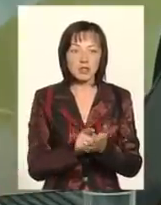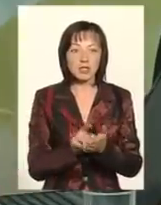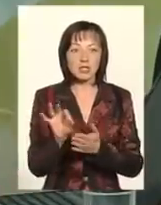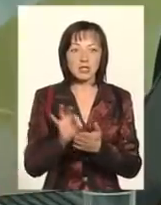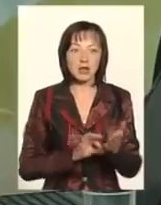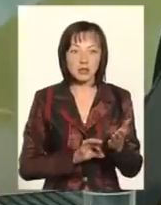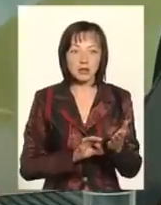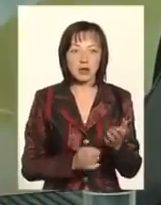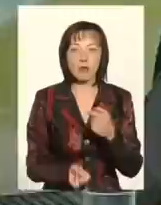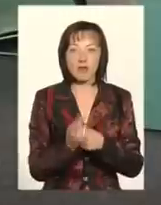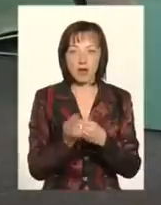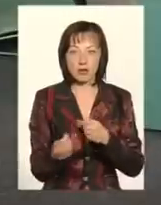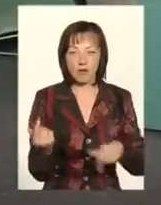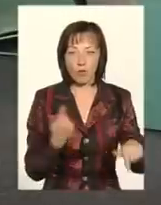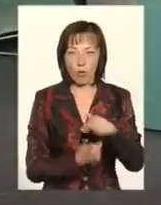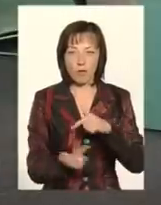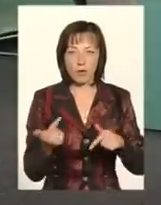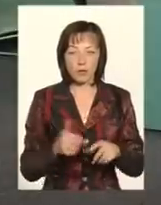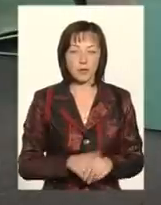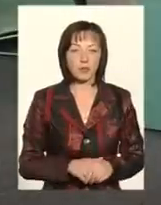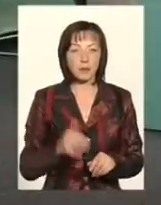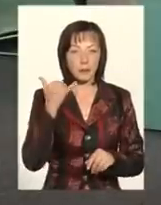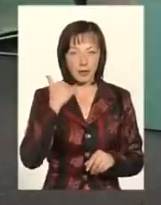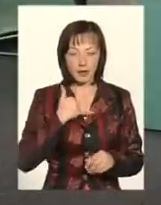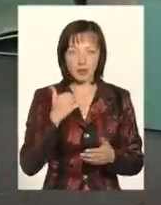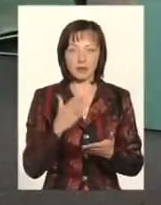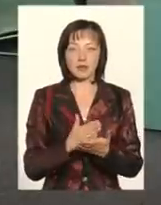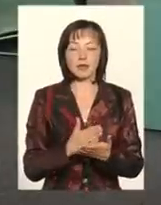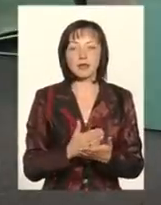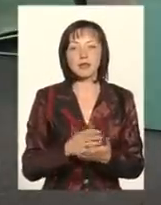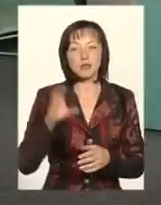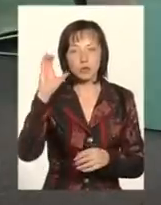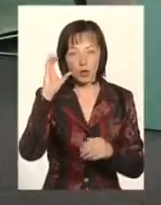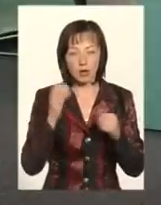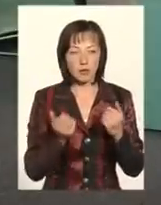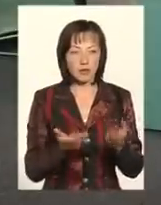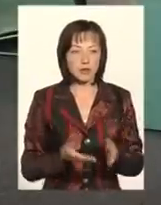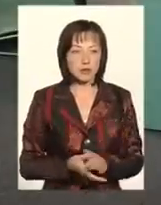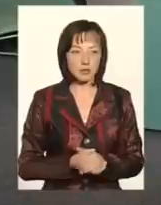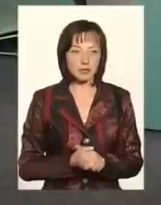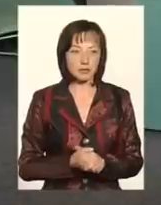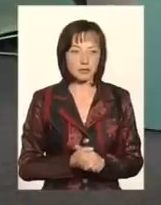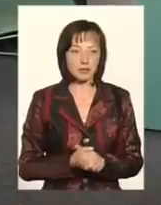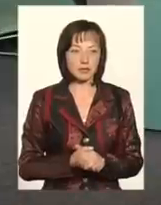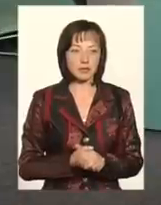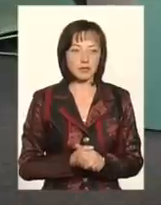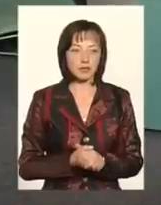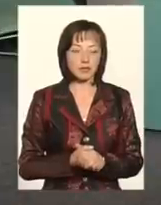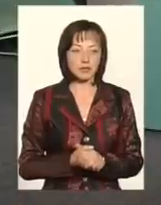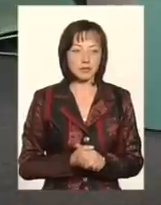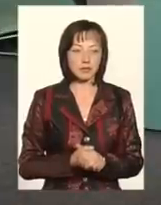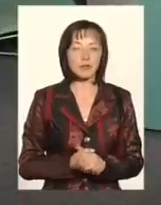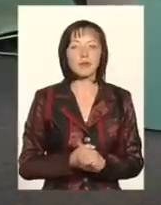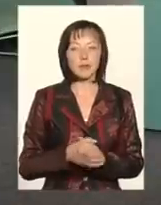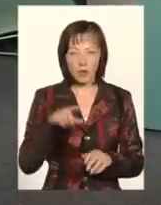зразу ж появляються в обігу в нас є ще один телефонний дзвінок слухаємо вас ставте своє запитання Говоріть будь ласка